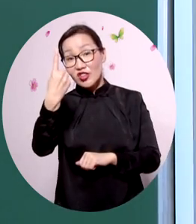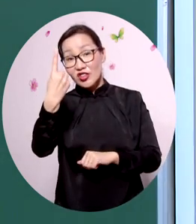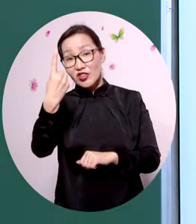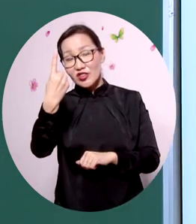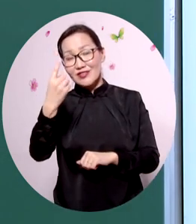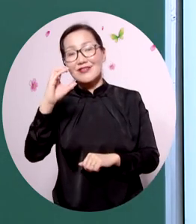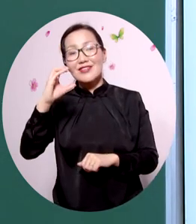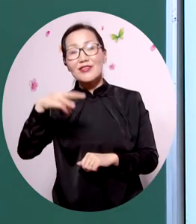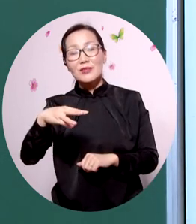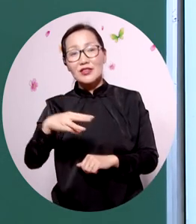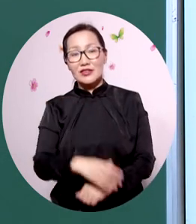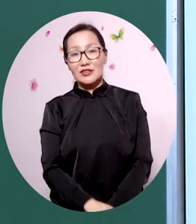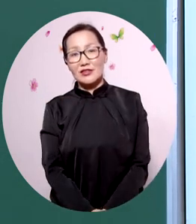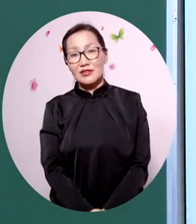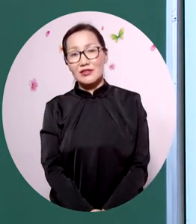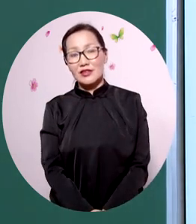29.1 сантиметр.